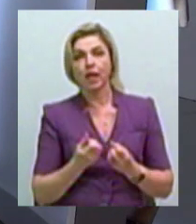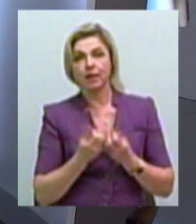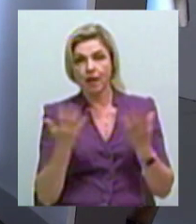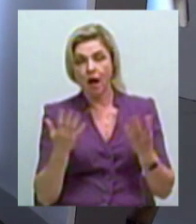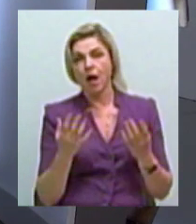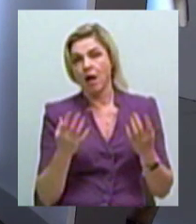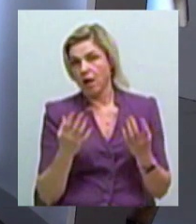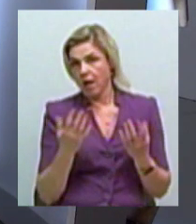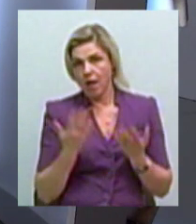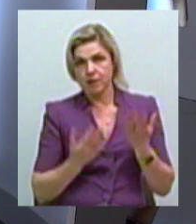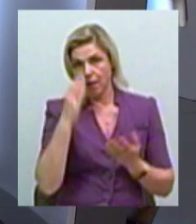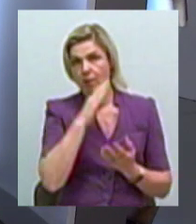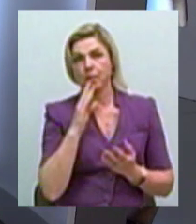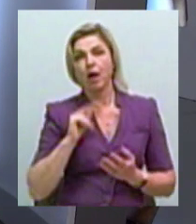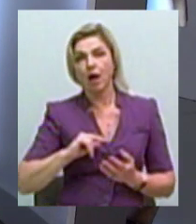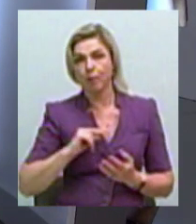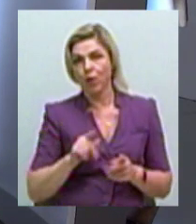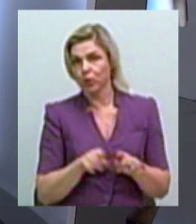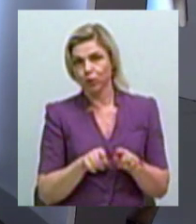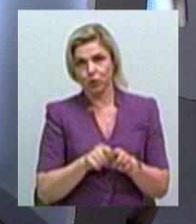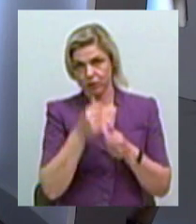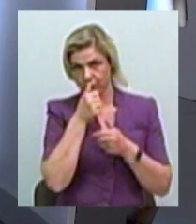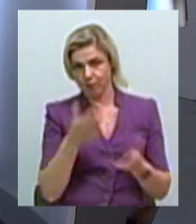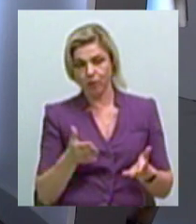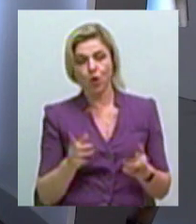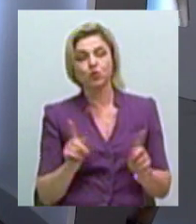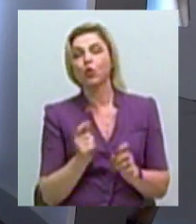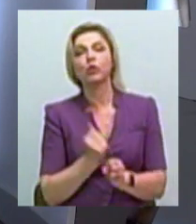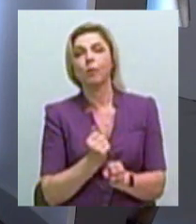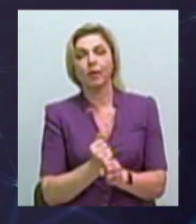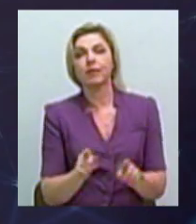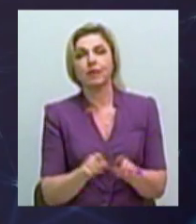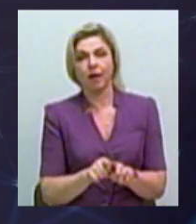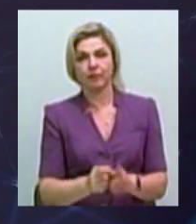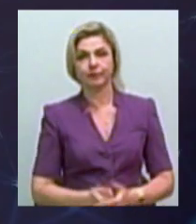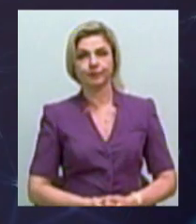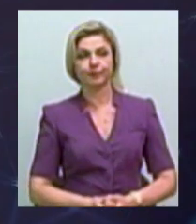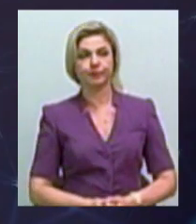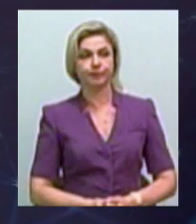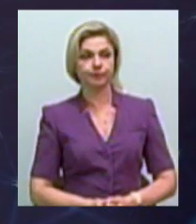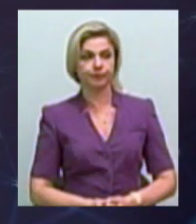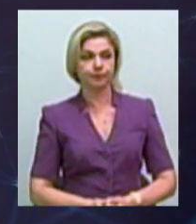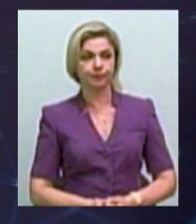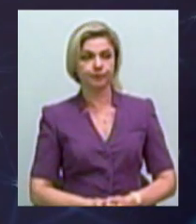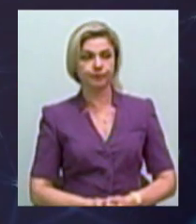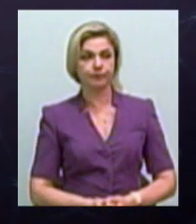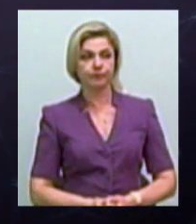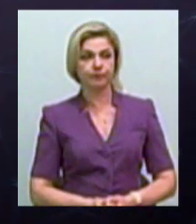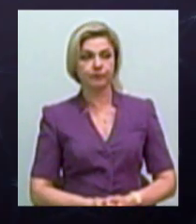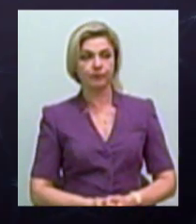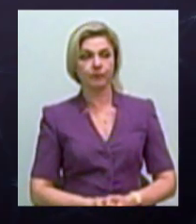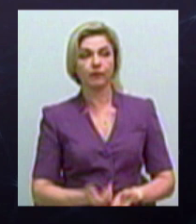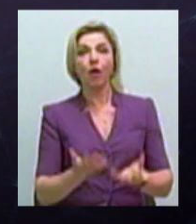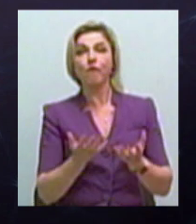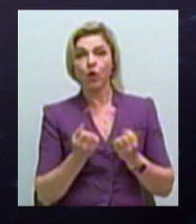теж немає можливості. Тетяна, будь ласка, ваші поради в таких випадках. таких випадках, будь ласка, візьміть собі за